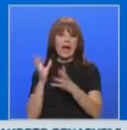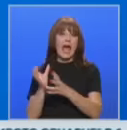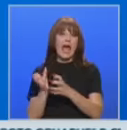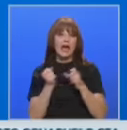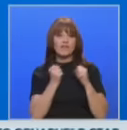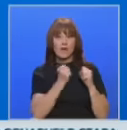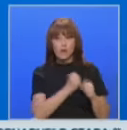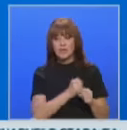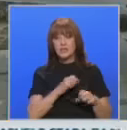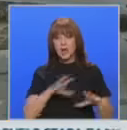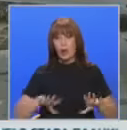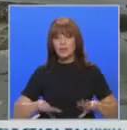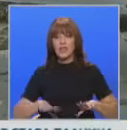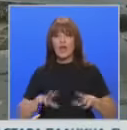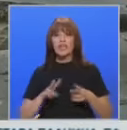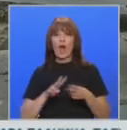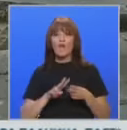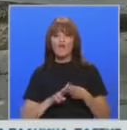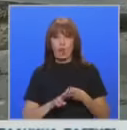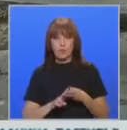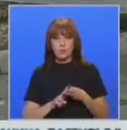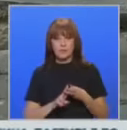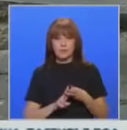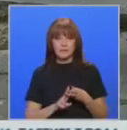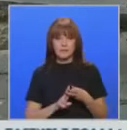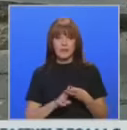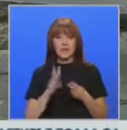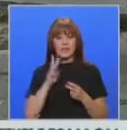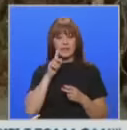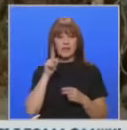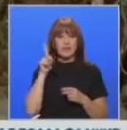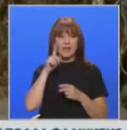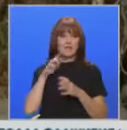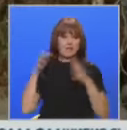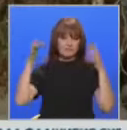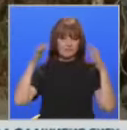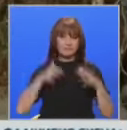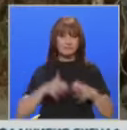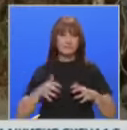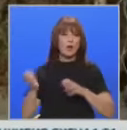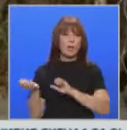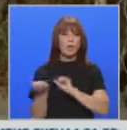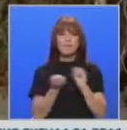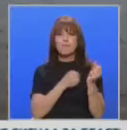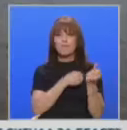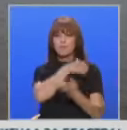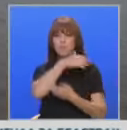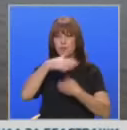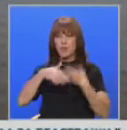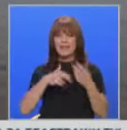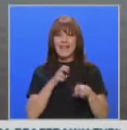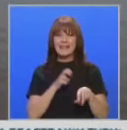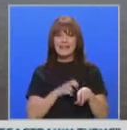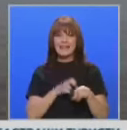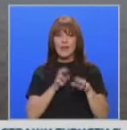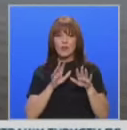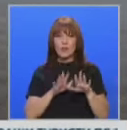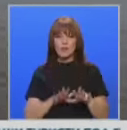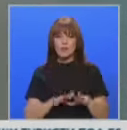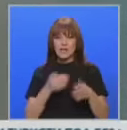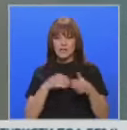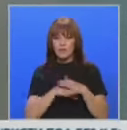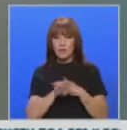от град Волос. Вижте. Тридневния потоп. Бурята Даниел остави под вода Гърция. От